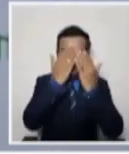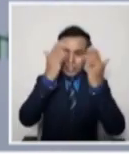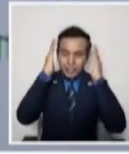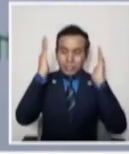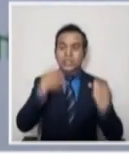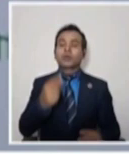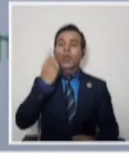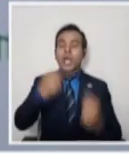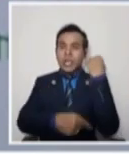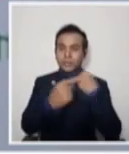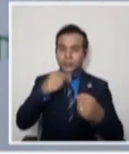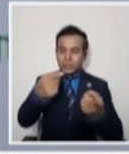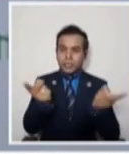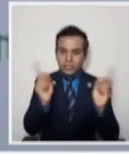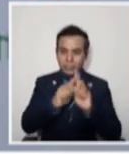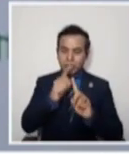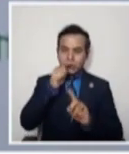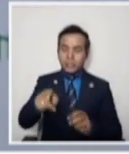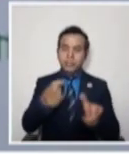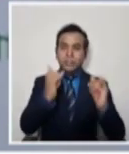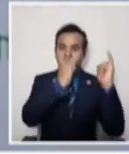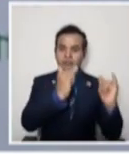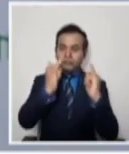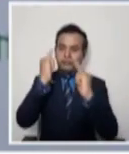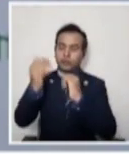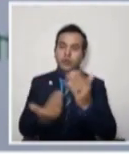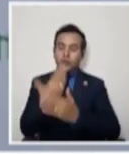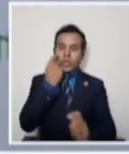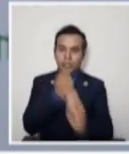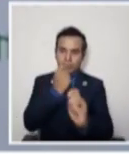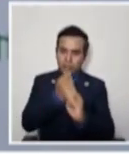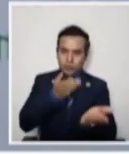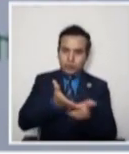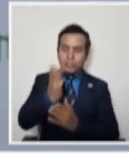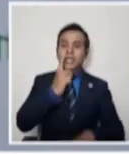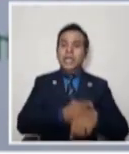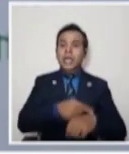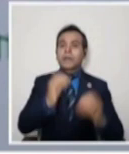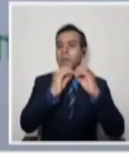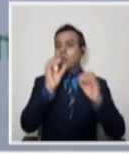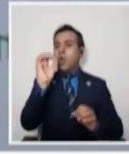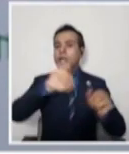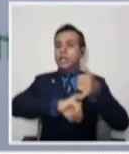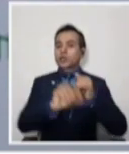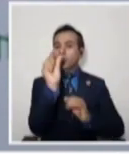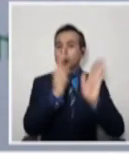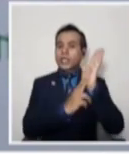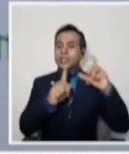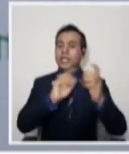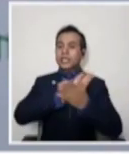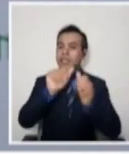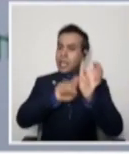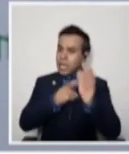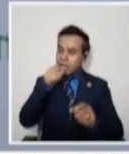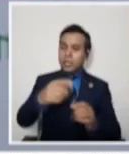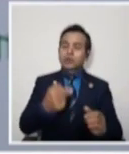আমাদের বসুন্ধরা কনভেন্সি সিটি, DNCC মার্কেট, এগুলো চলছে এবং আমরা বেসরকারি হাসপাতালদের সাথে MU করে আনোয়ারা মডার্ন